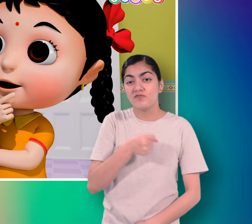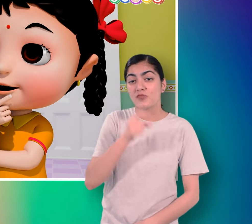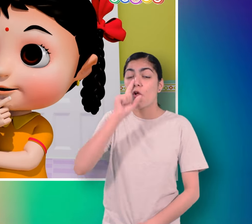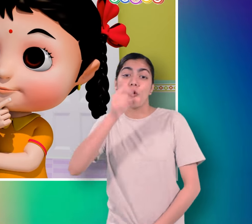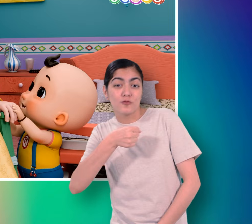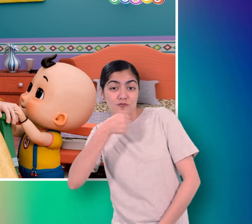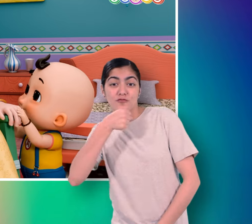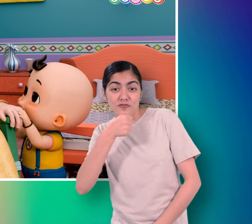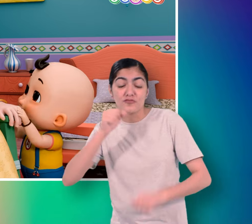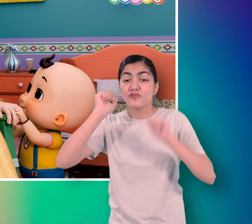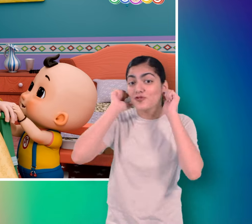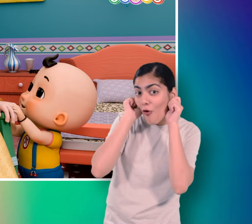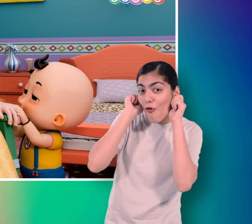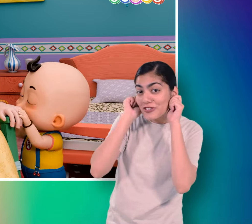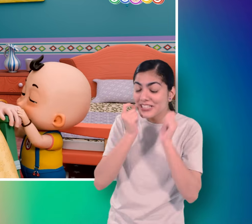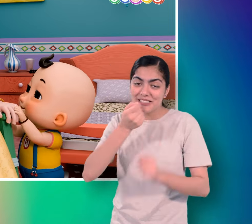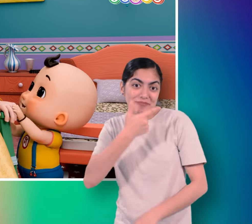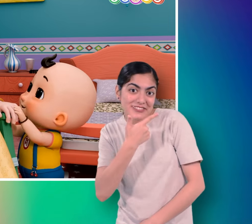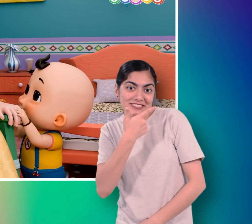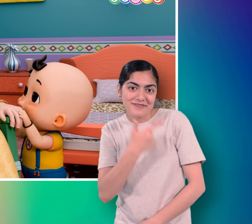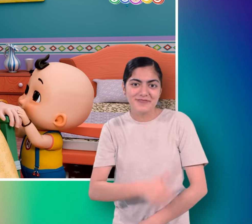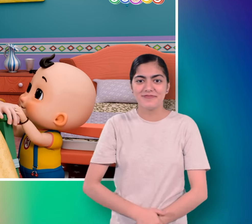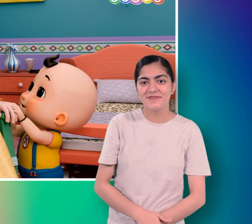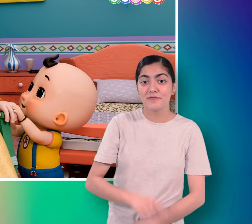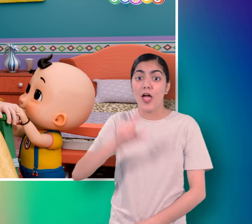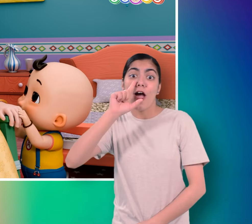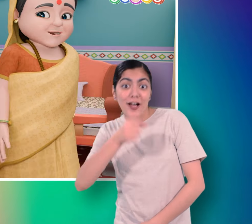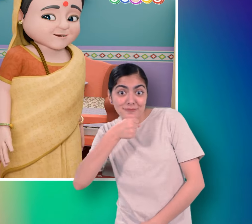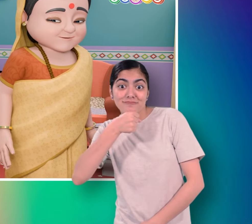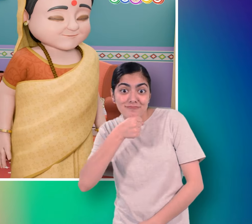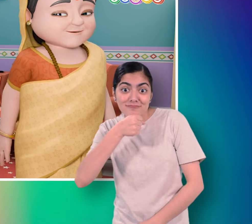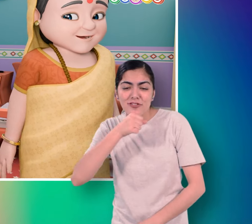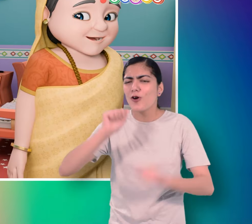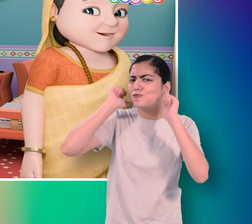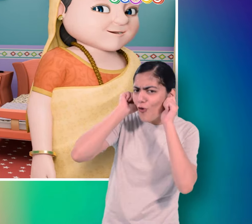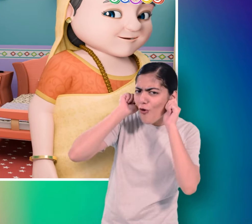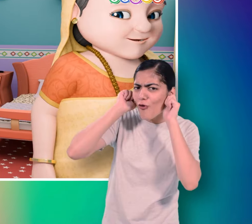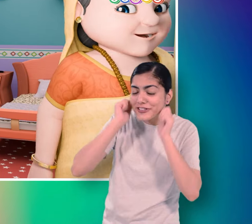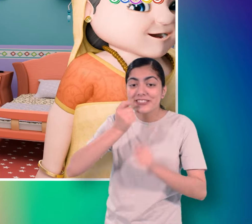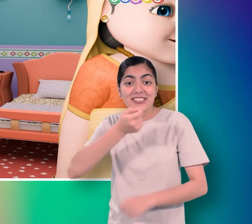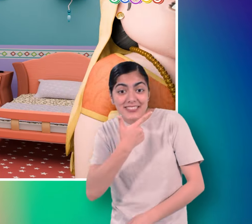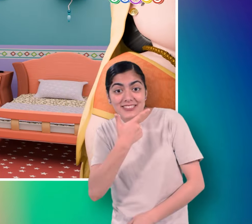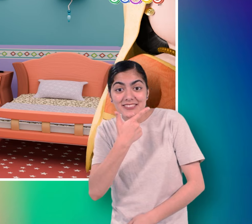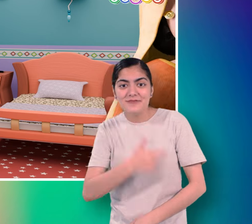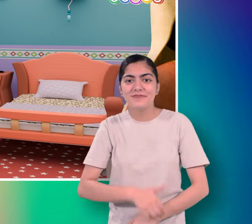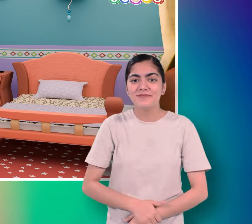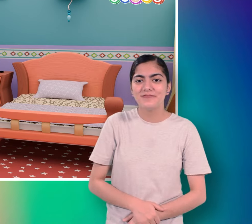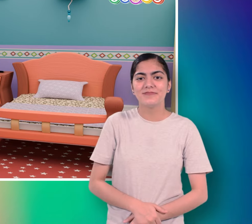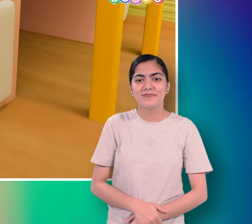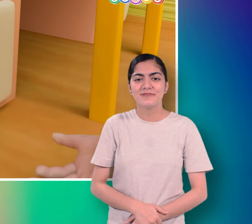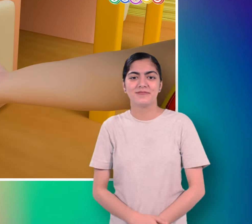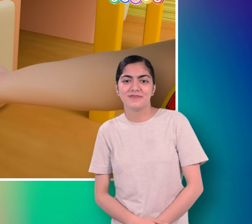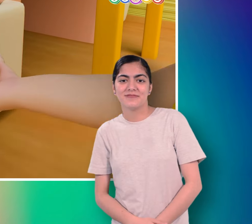अम्मा दादी अम्मा दादी अम्मा मांजा दादी अम्मा दादी अम्मा मा